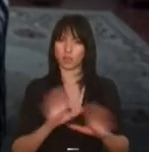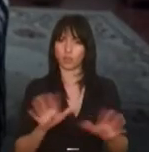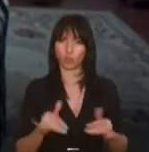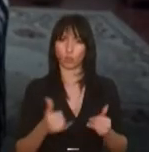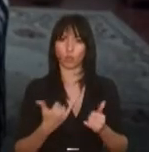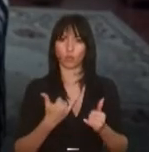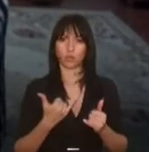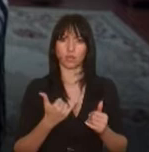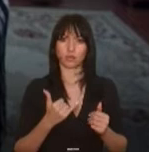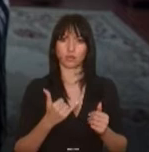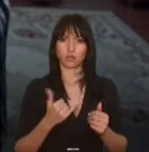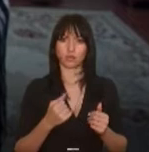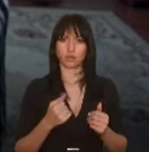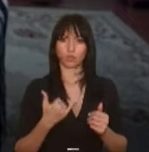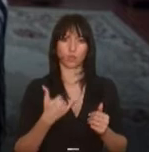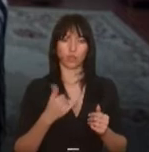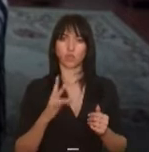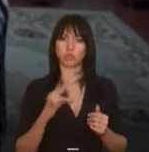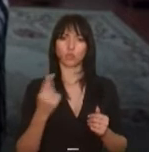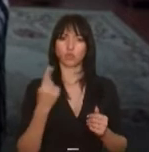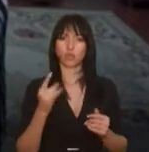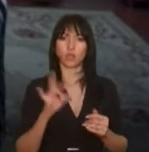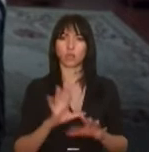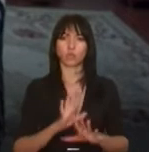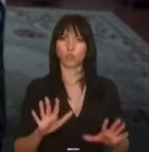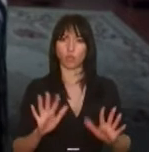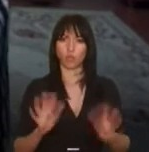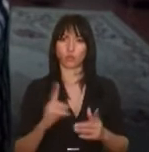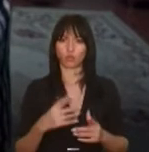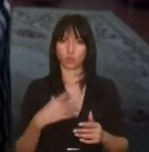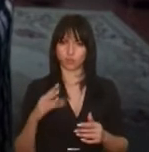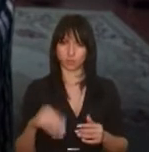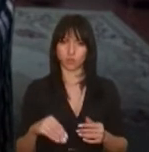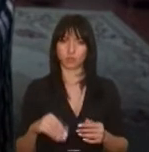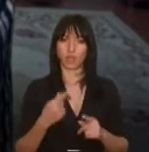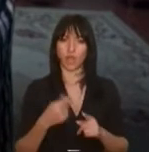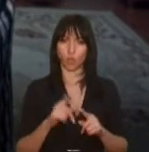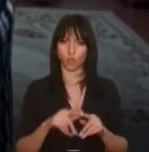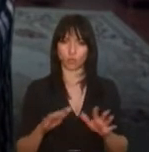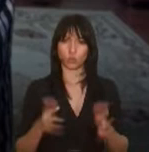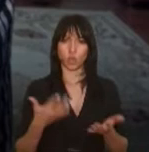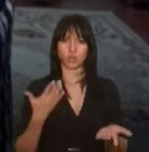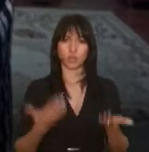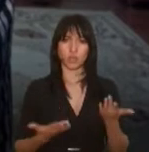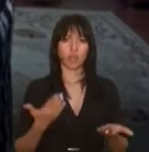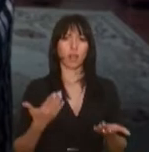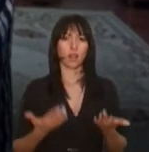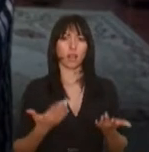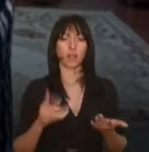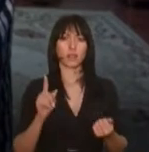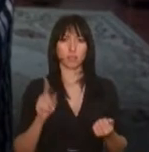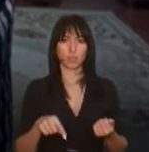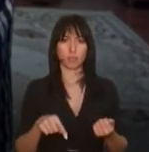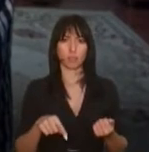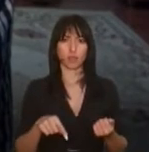років 20 у нас жодного разу не було відмічено даної ситуації. Але тим не менш, ну,